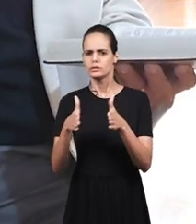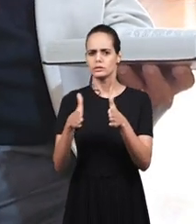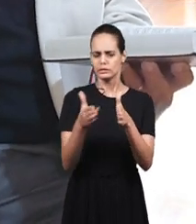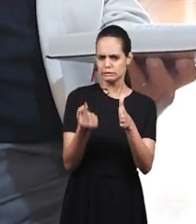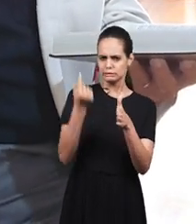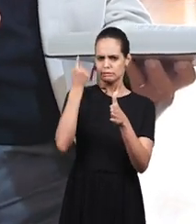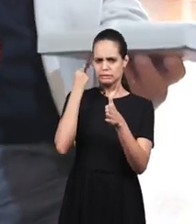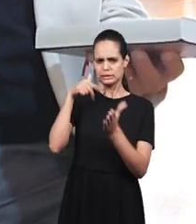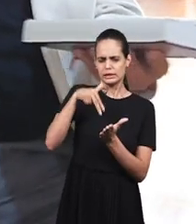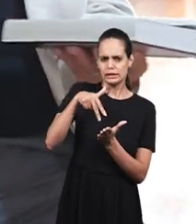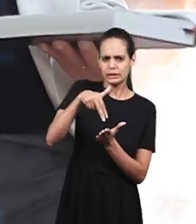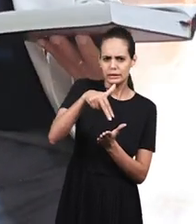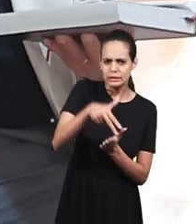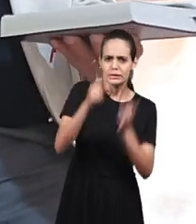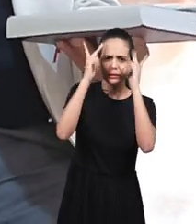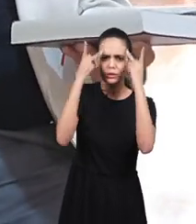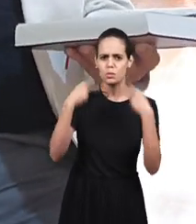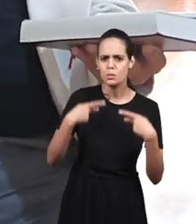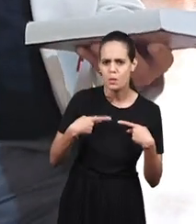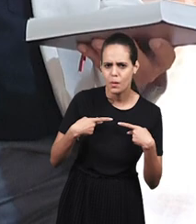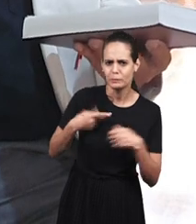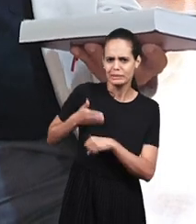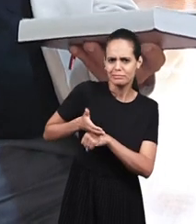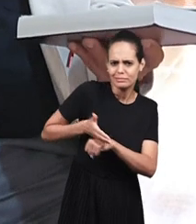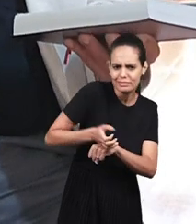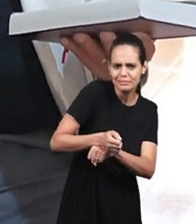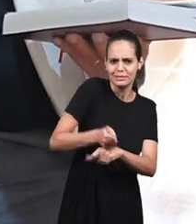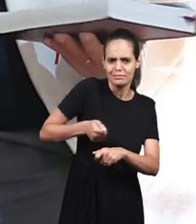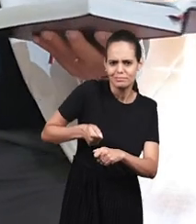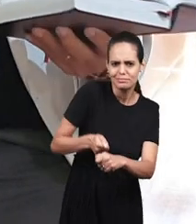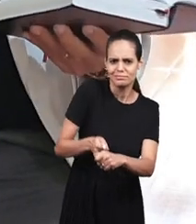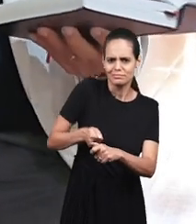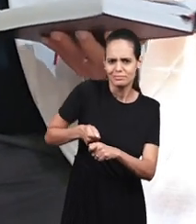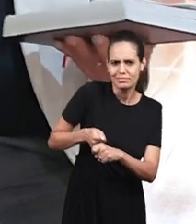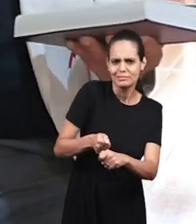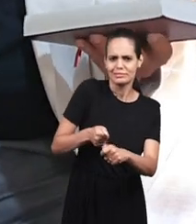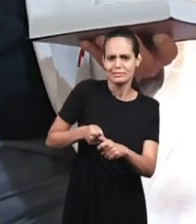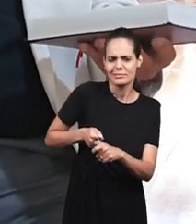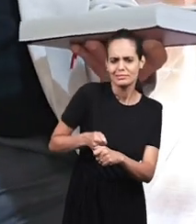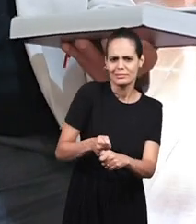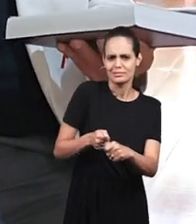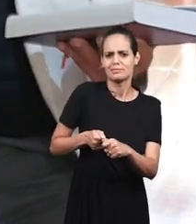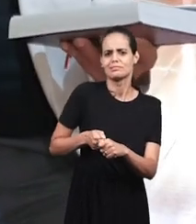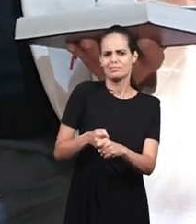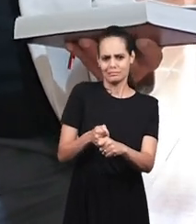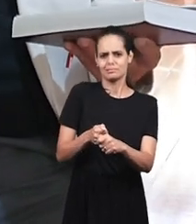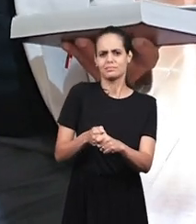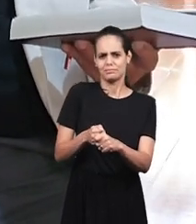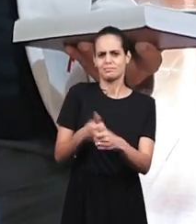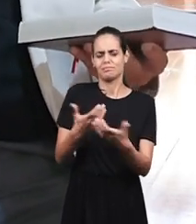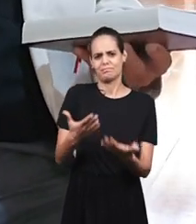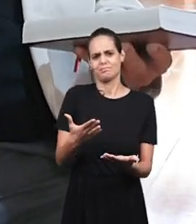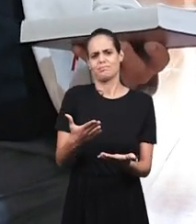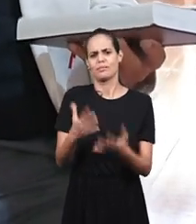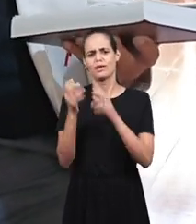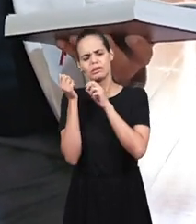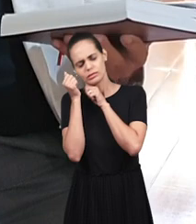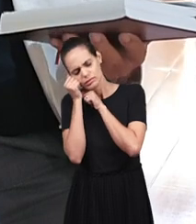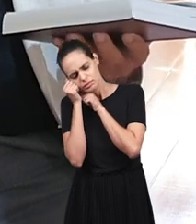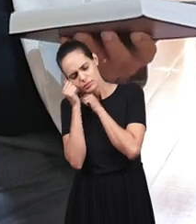la question, mais il n'était pas le Dieu fort, le Dieu tout-puissant, mais là, il était l'homme, le